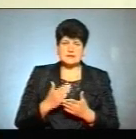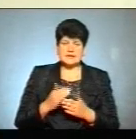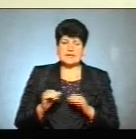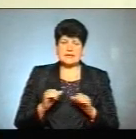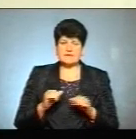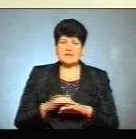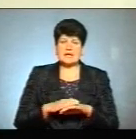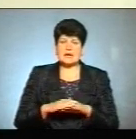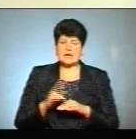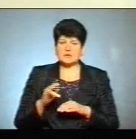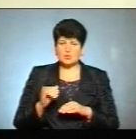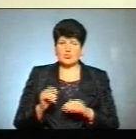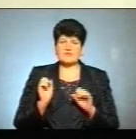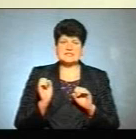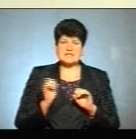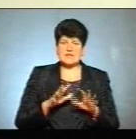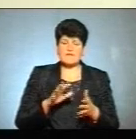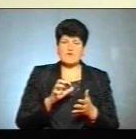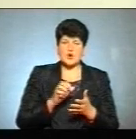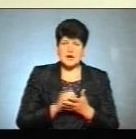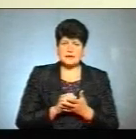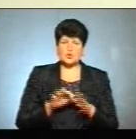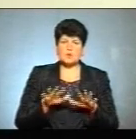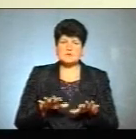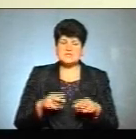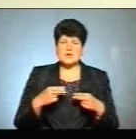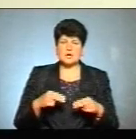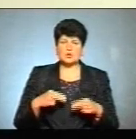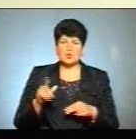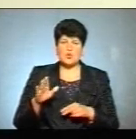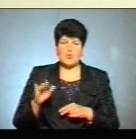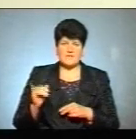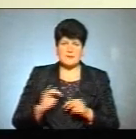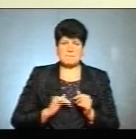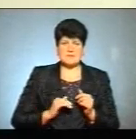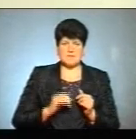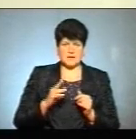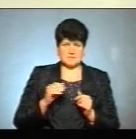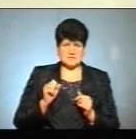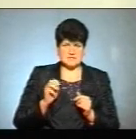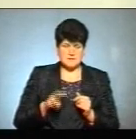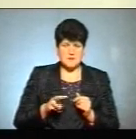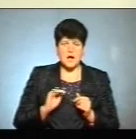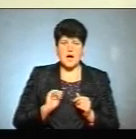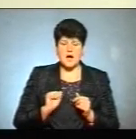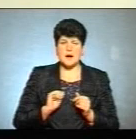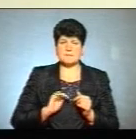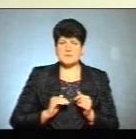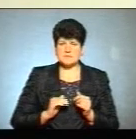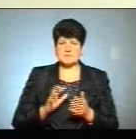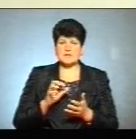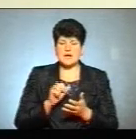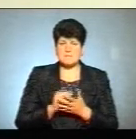керівник ринку і він здає в оренду місця торгові підприємцям, а підприємець наймає